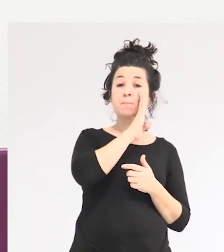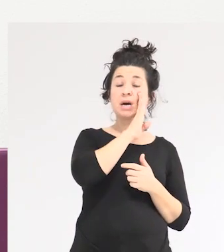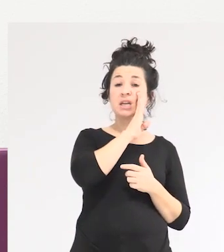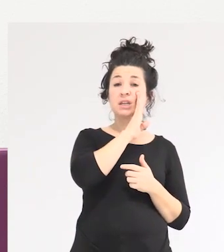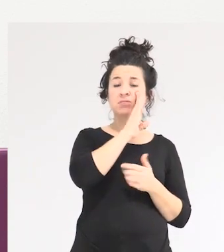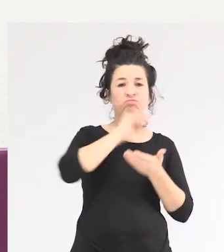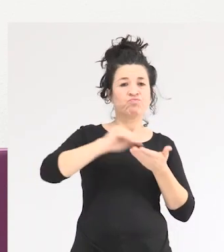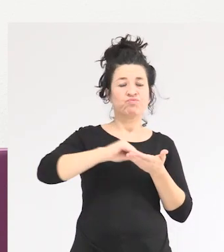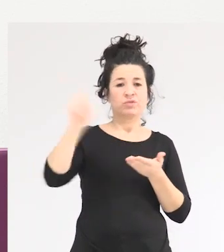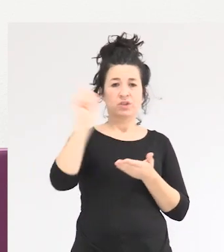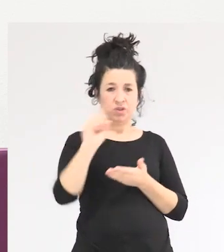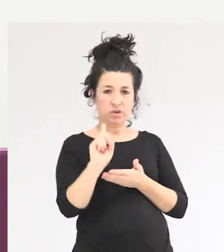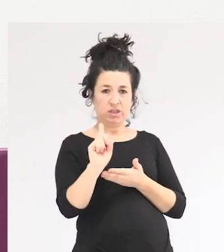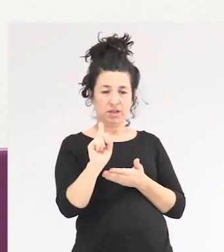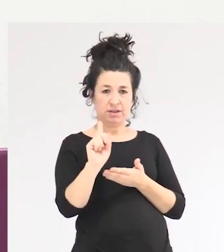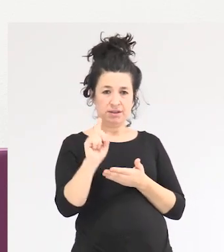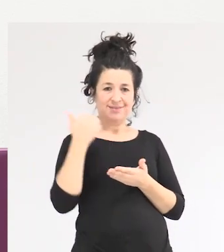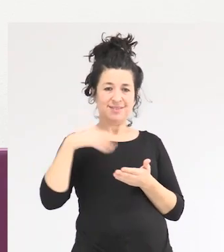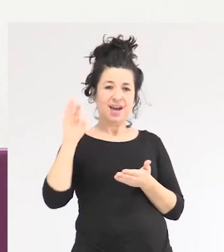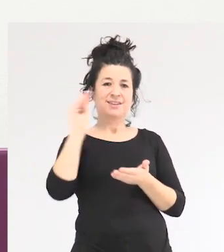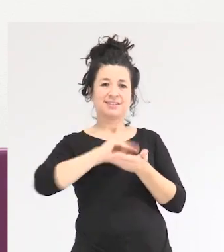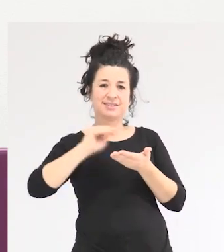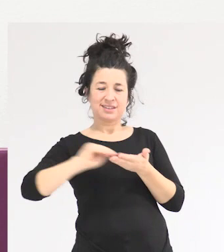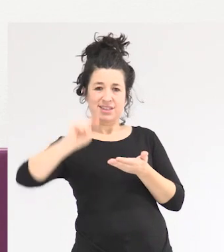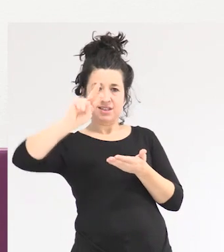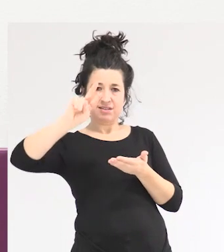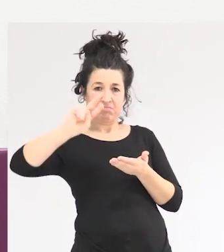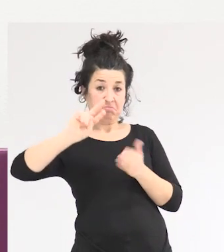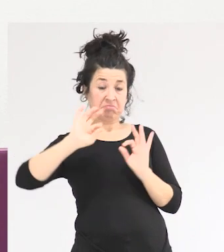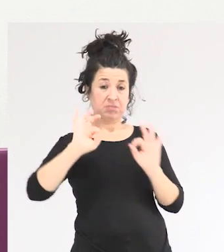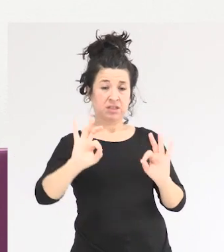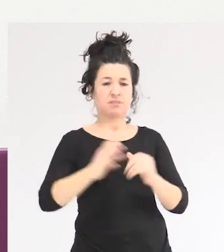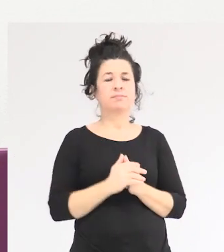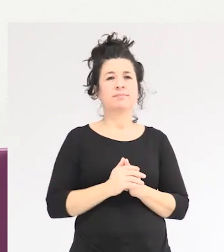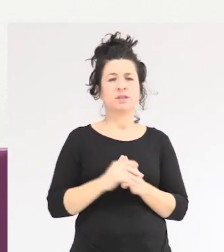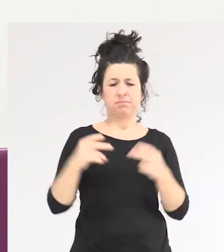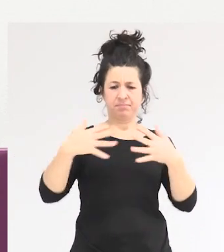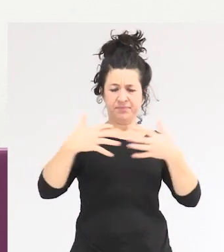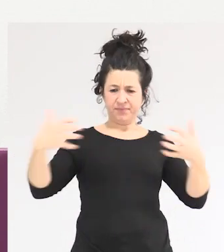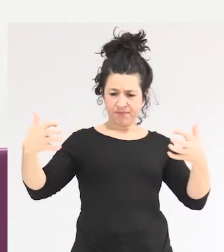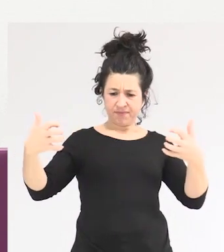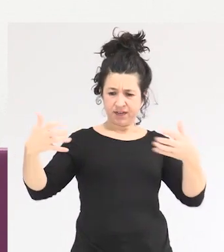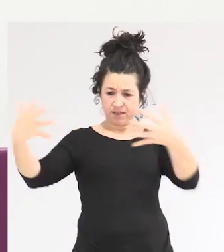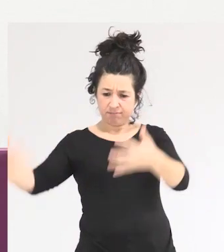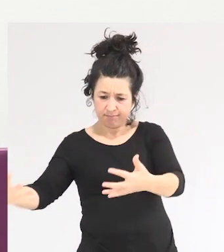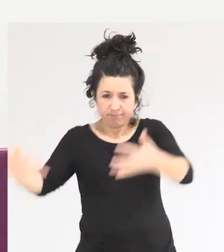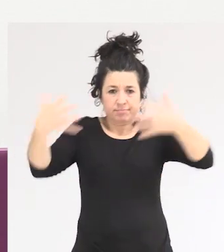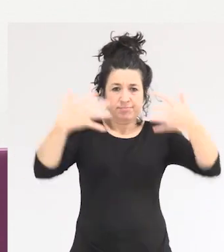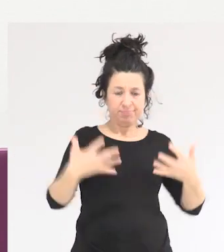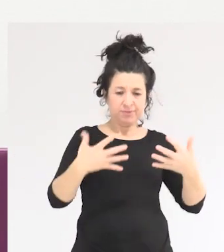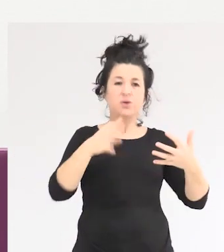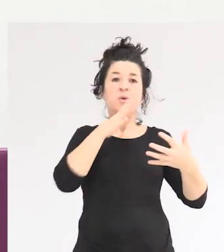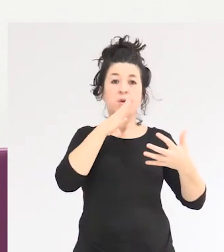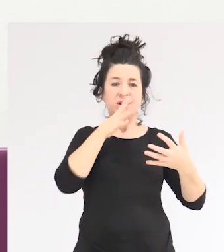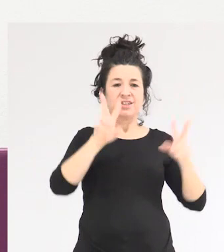ezta? Zita hori liburuan dago, eta zita horretatik ere etorri zen liburuaren izenburua bera.